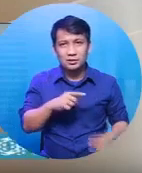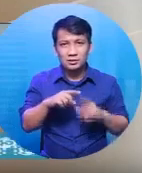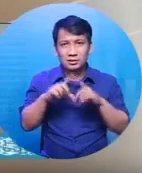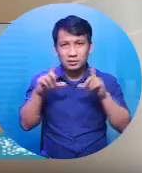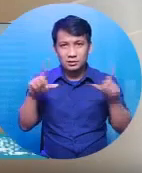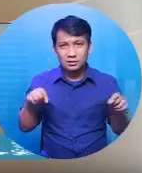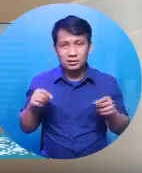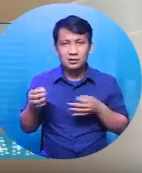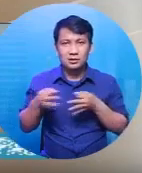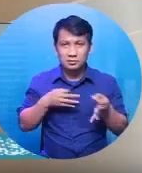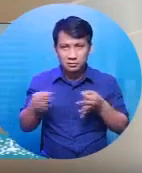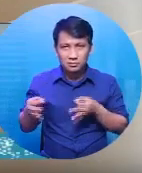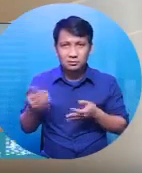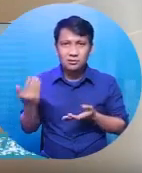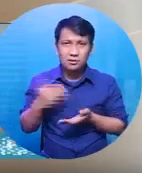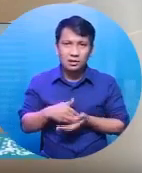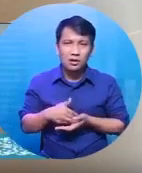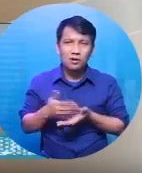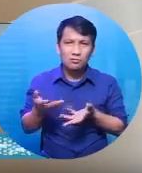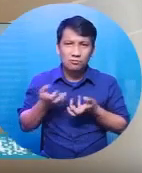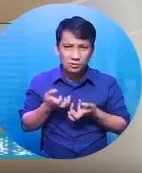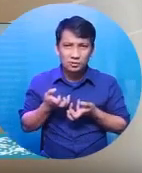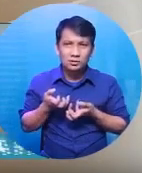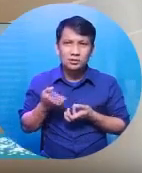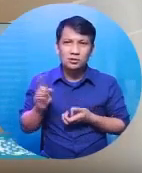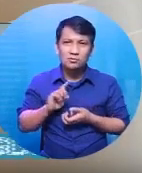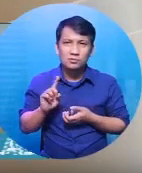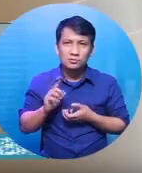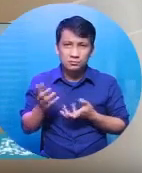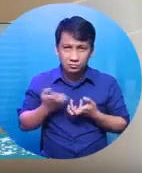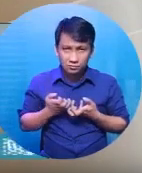Na-explain ko na sa'yo kanina. Ano bang gusto niyo, Nay?